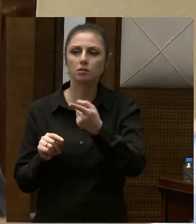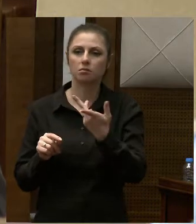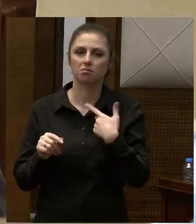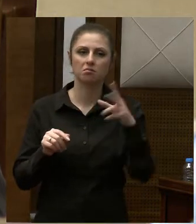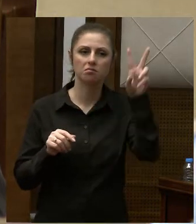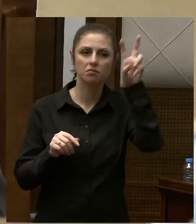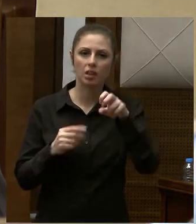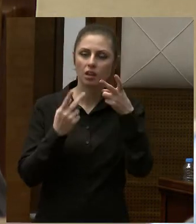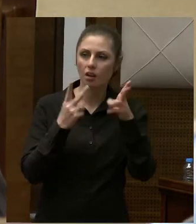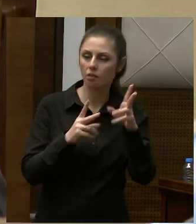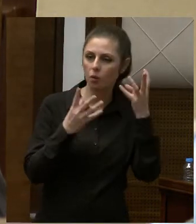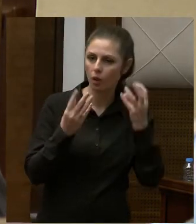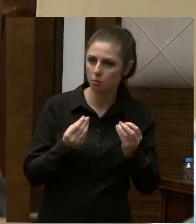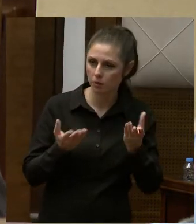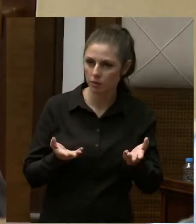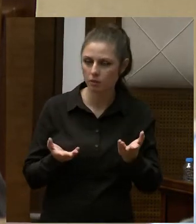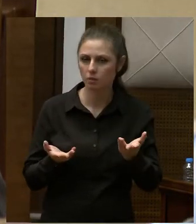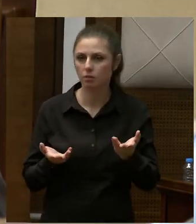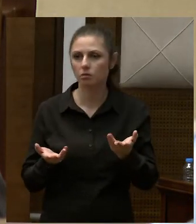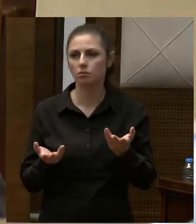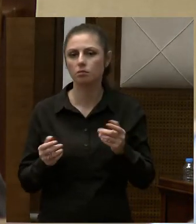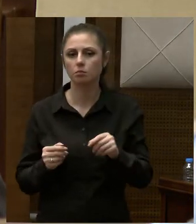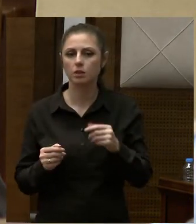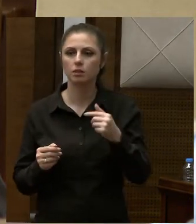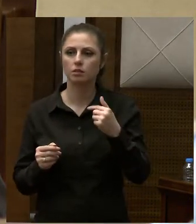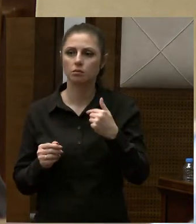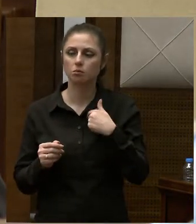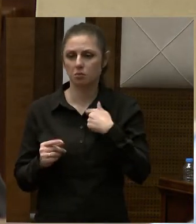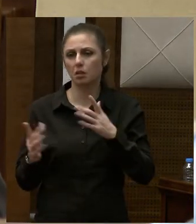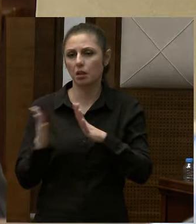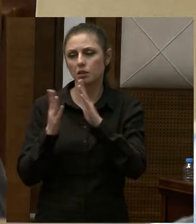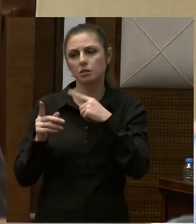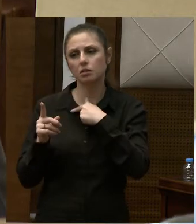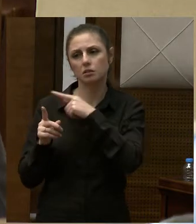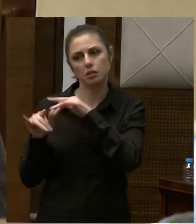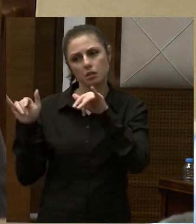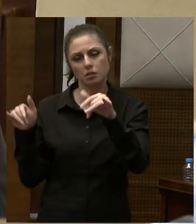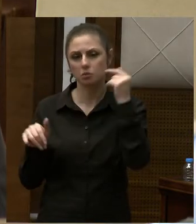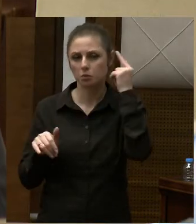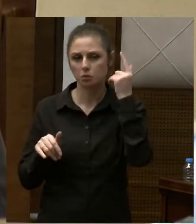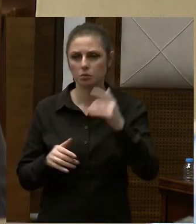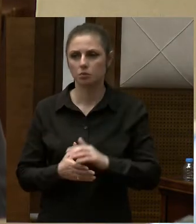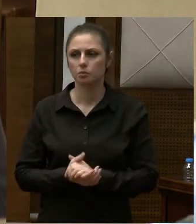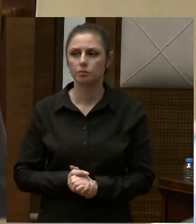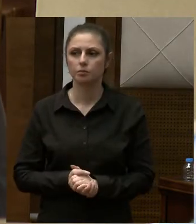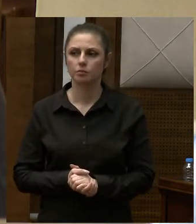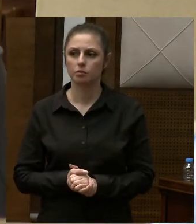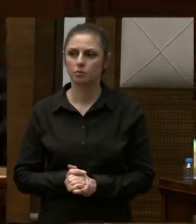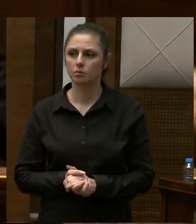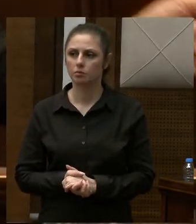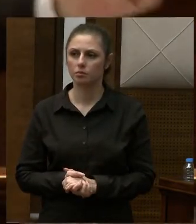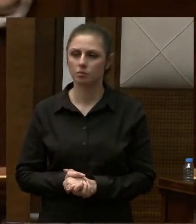affı kullanılabilir. Bu anlamda bizler buna karşıyız. Sizle aynı şekilde düşünüyoruz. Karşıyız. Ben de karşıyım.